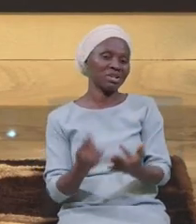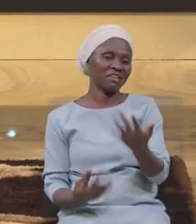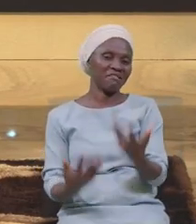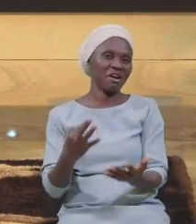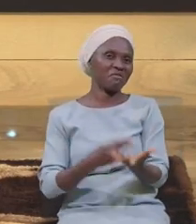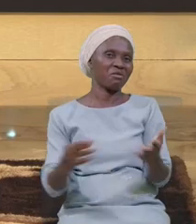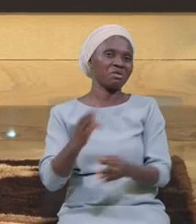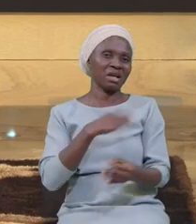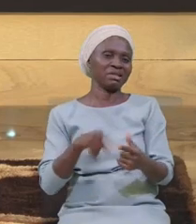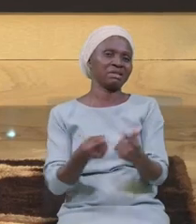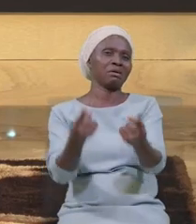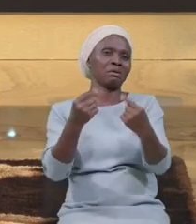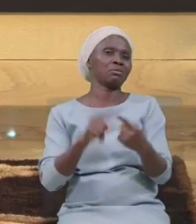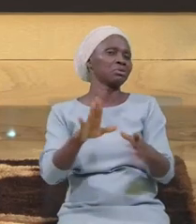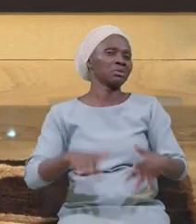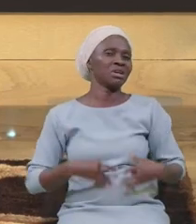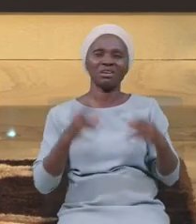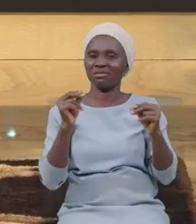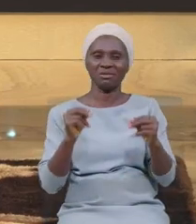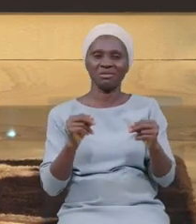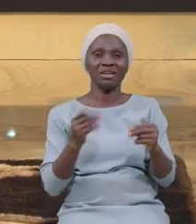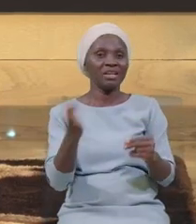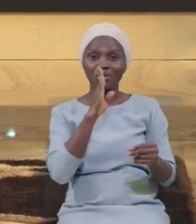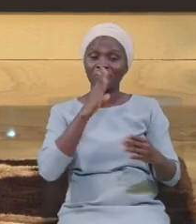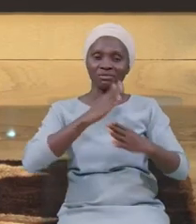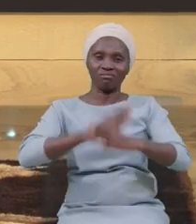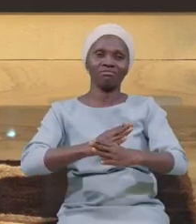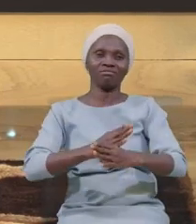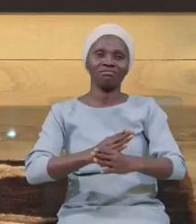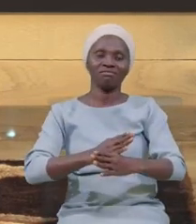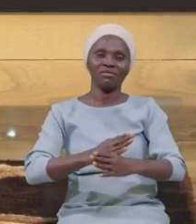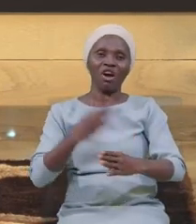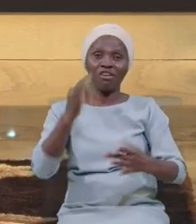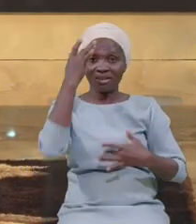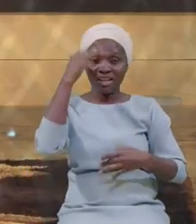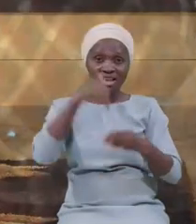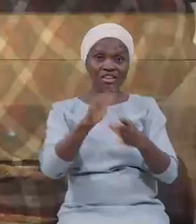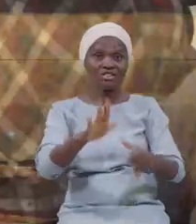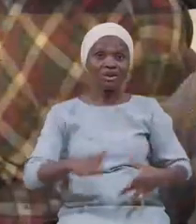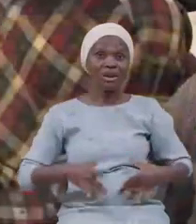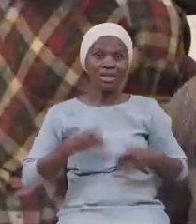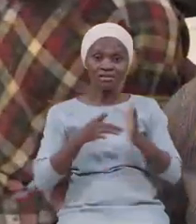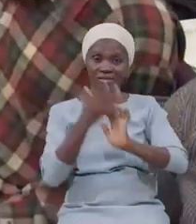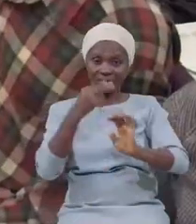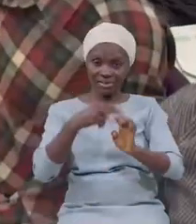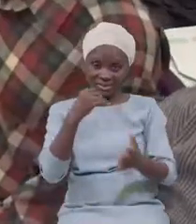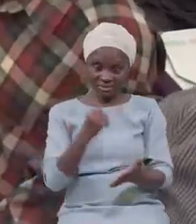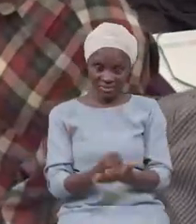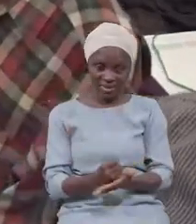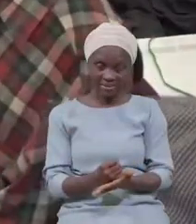et vous attaquer. Il y aura la prévention des maladies dans votre vie au nom de Jésus.